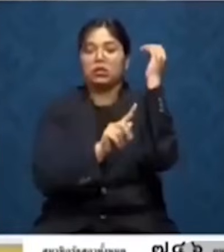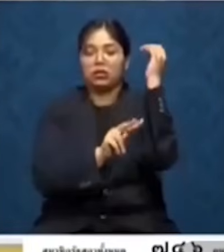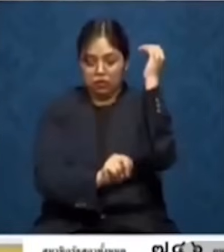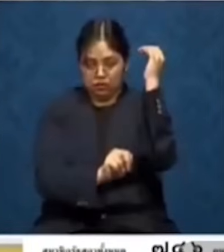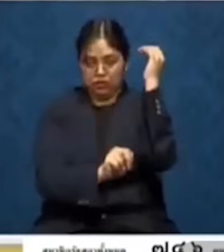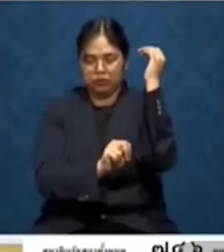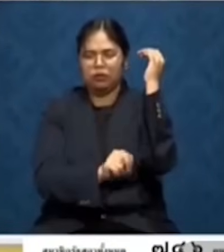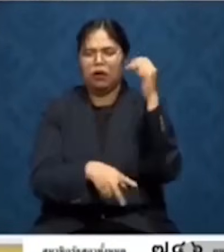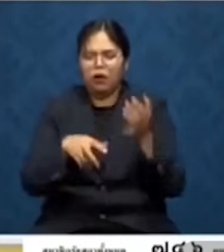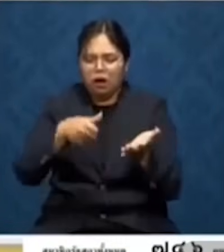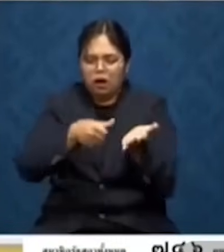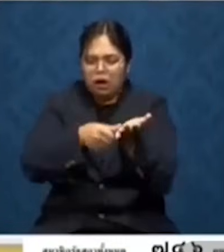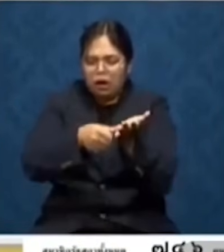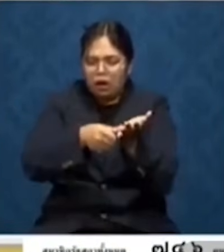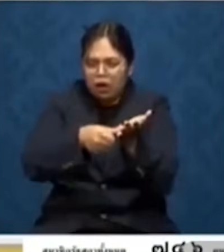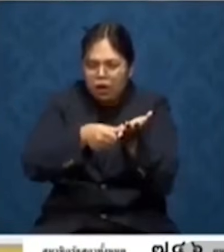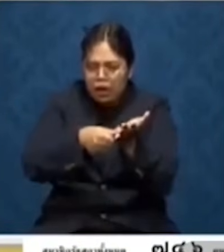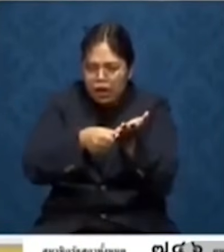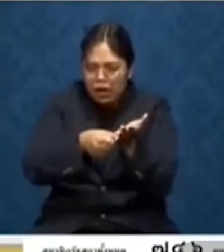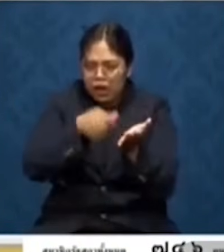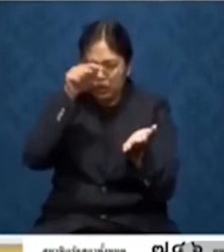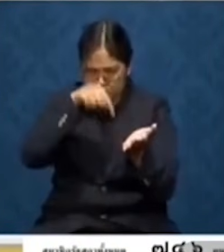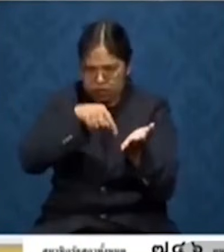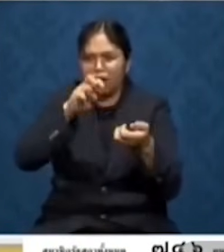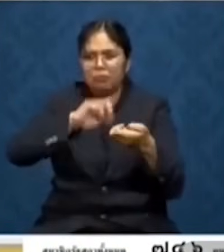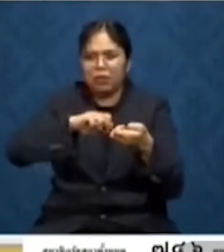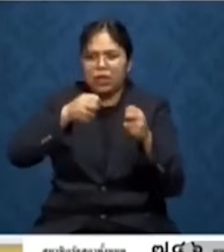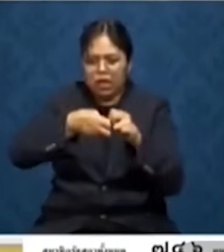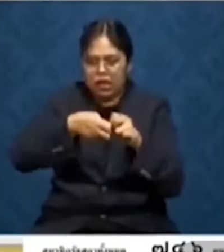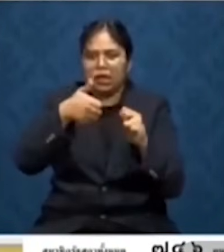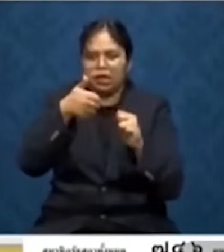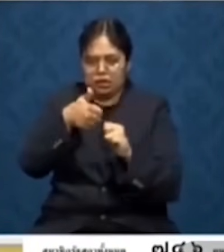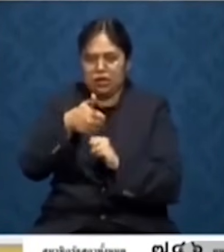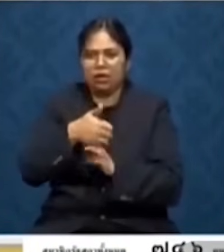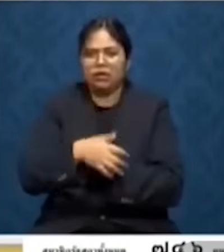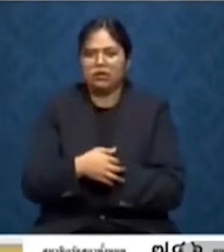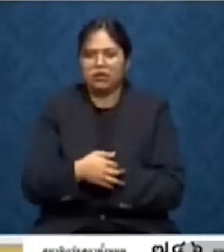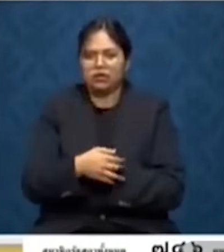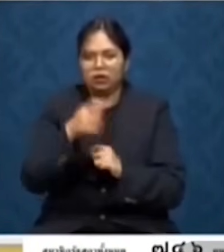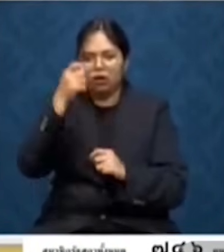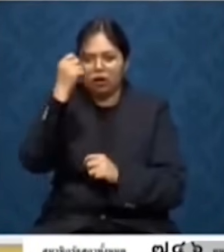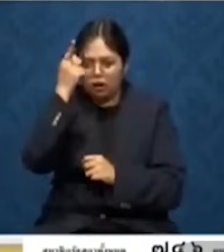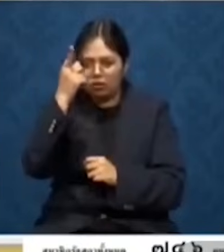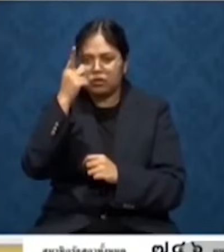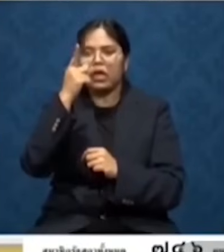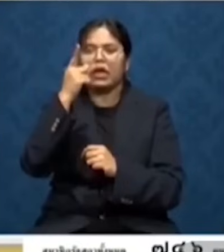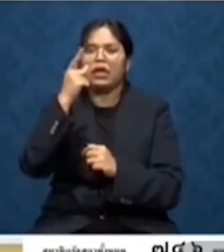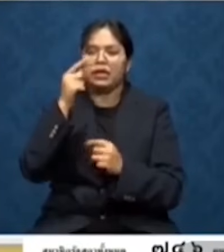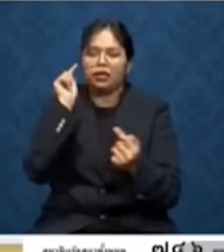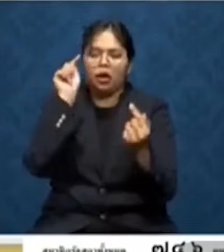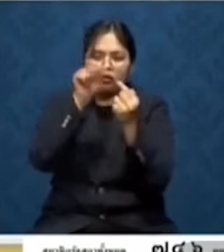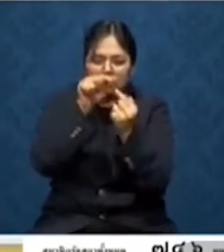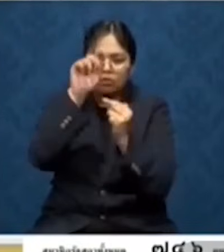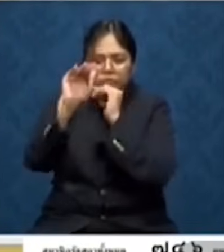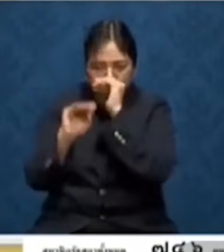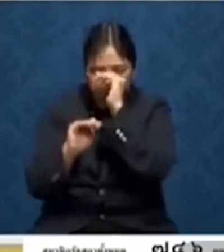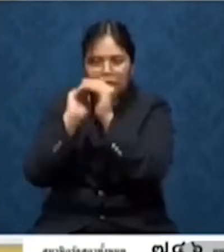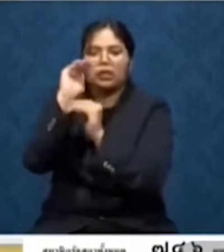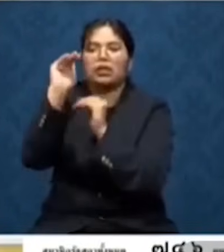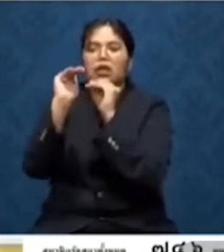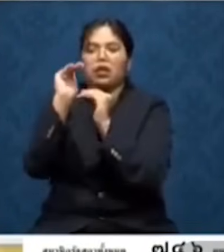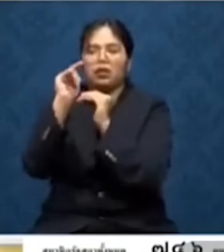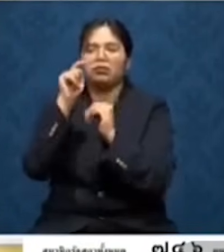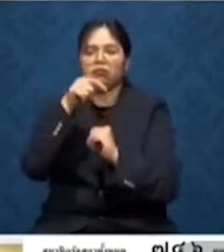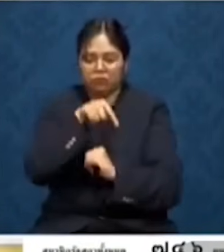ไขเรื่องนี้ด้วยยึดเข้าใจเข้าถึงพัฒนาไม่มีอะไรที่ดีกว่